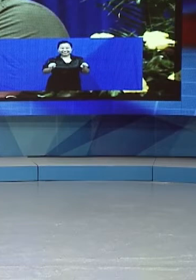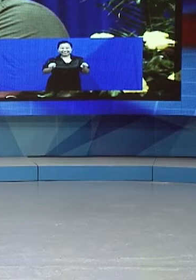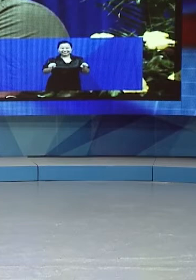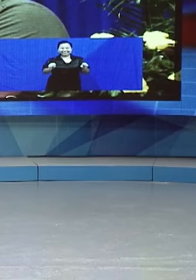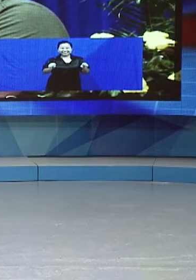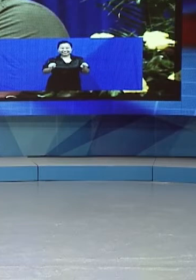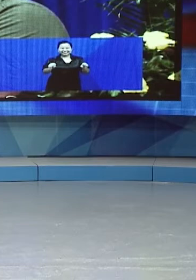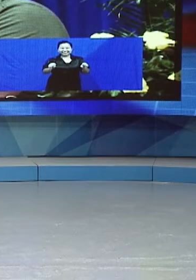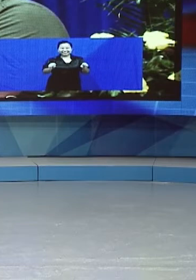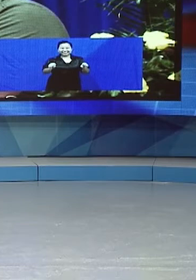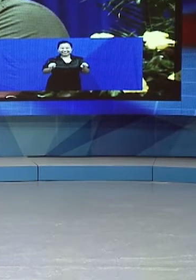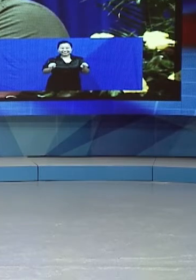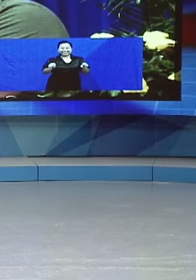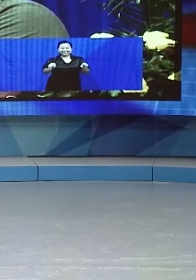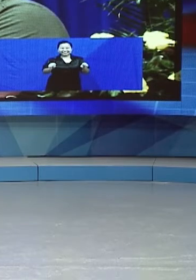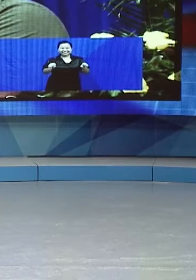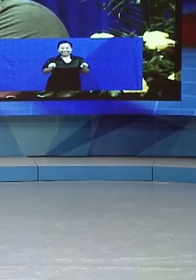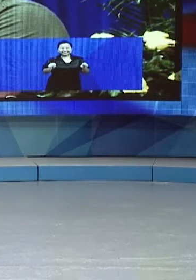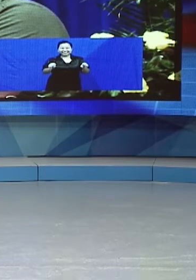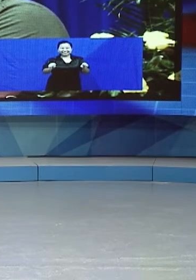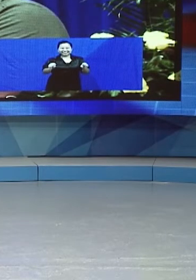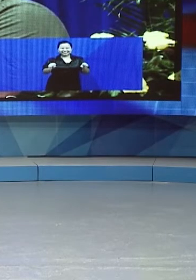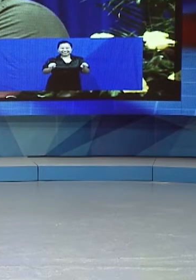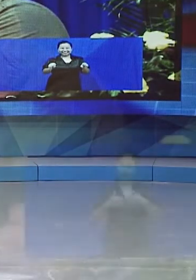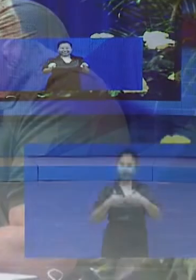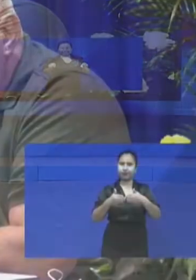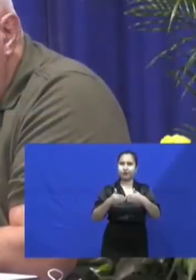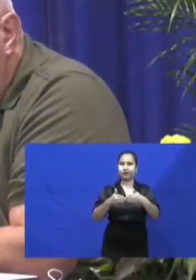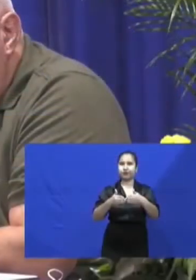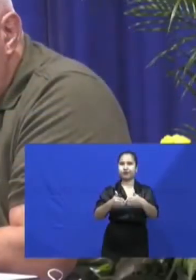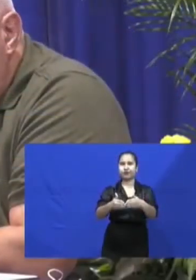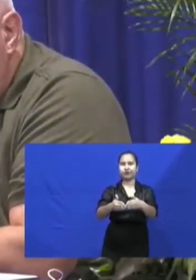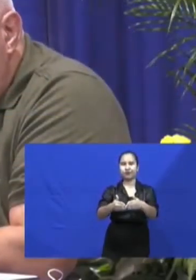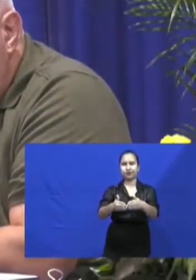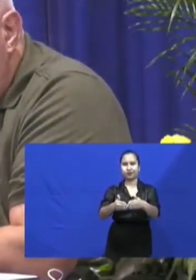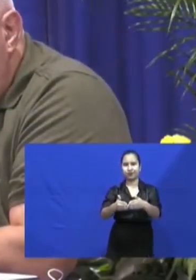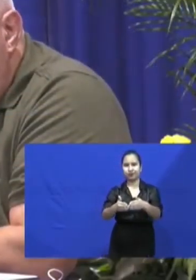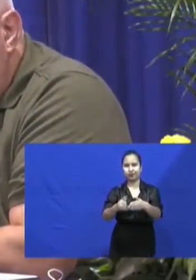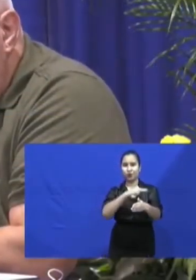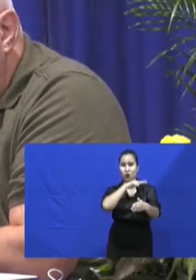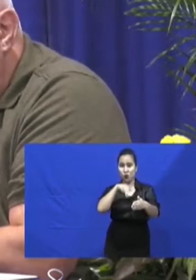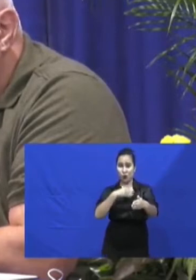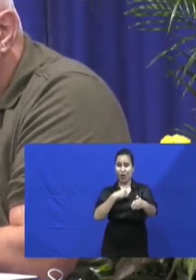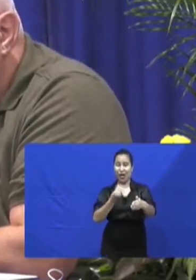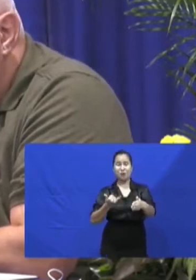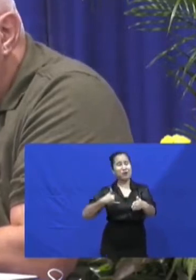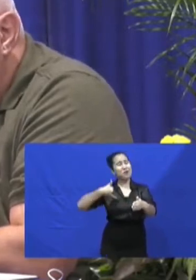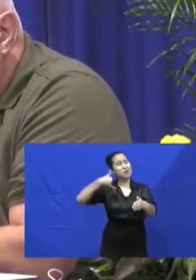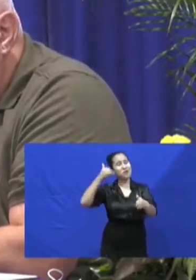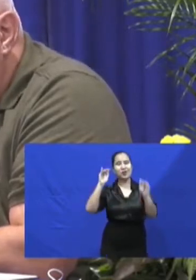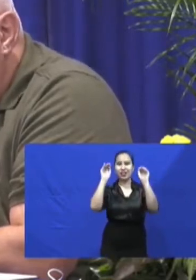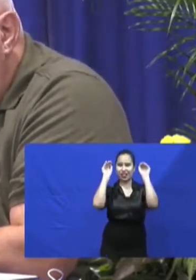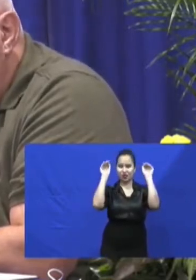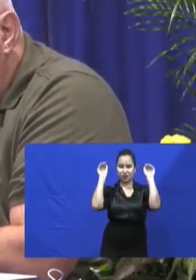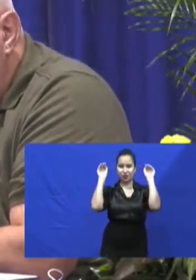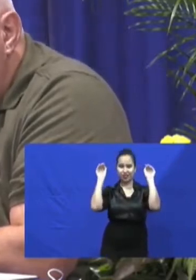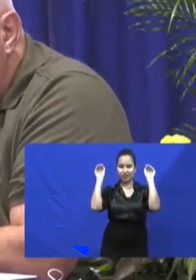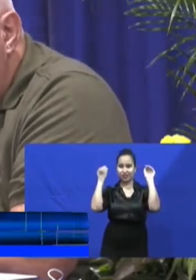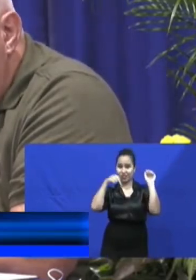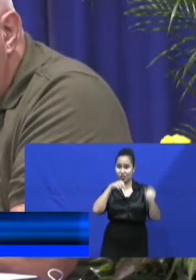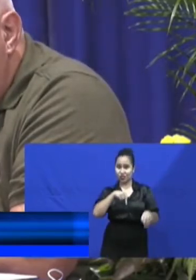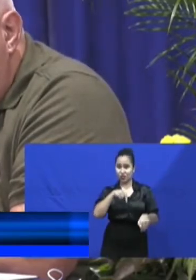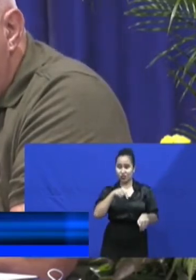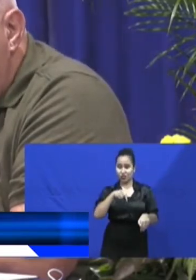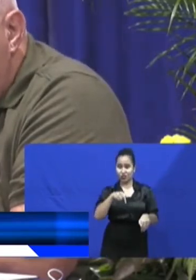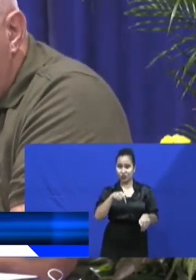geldt op de rivier ook geldt op de rivier. We hebben heel veel informatie en er wordt nu